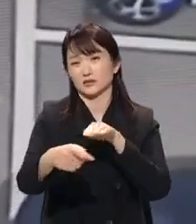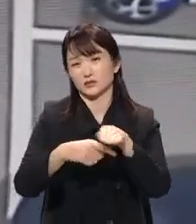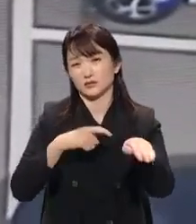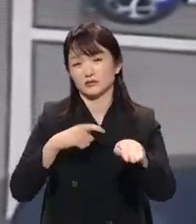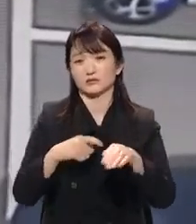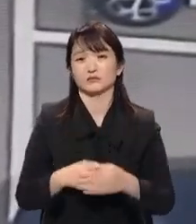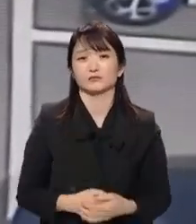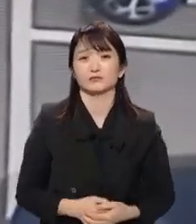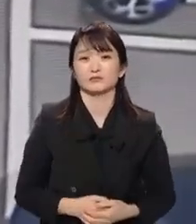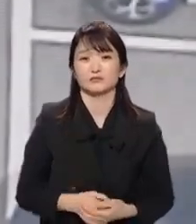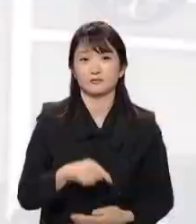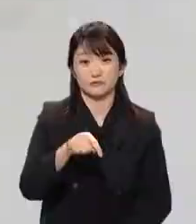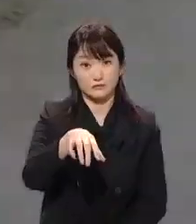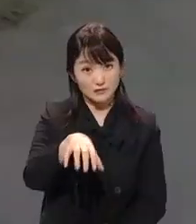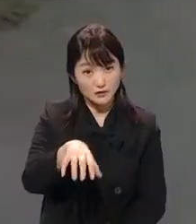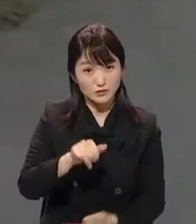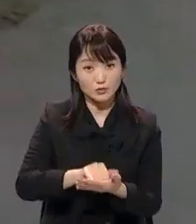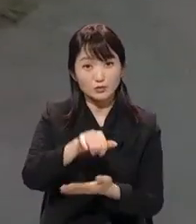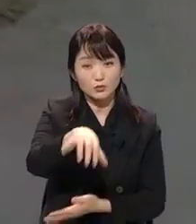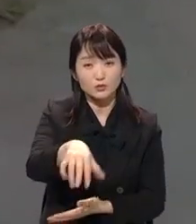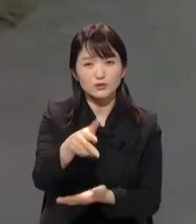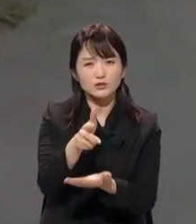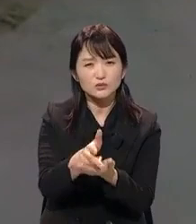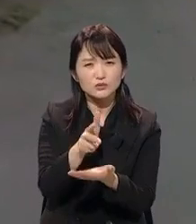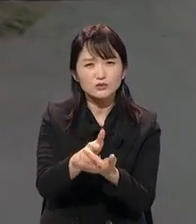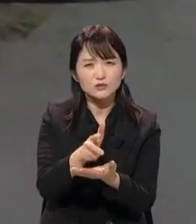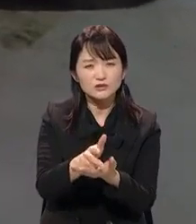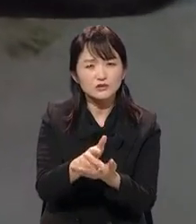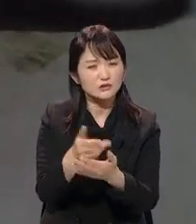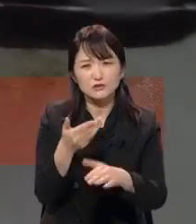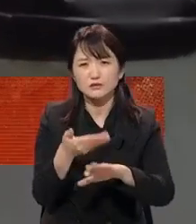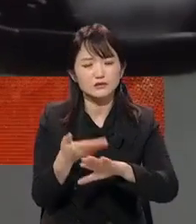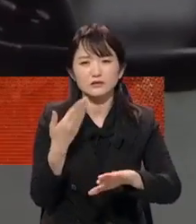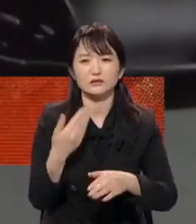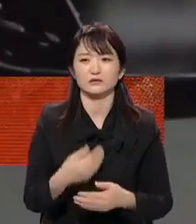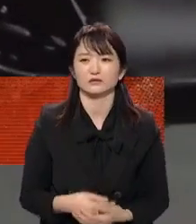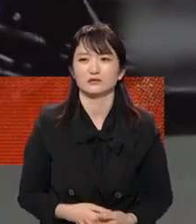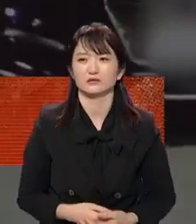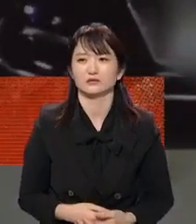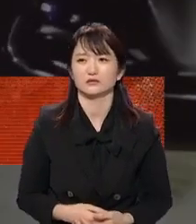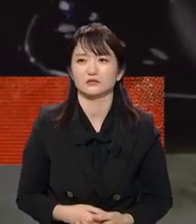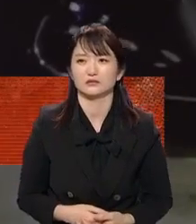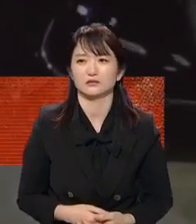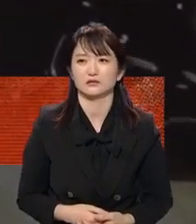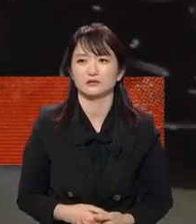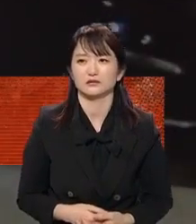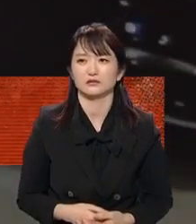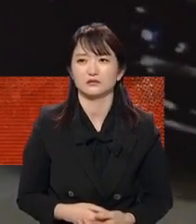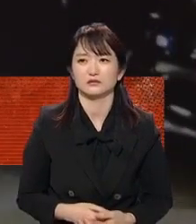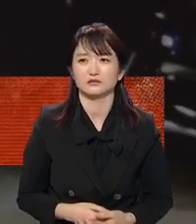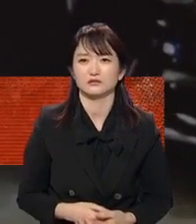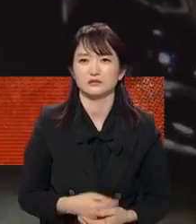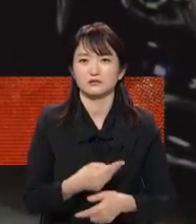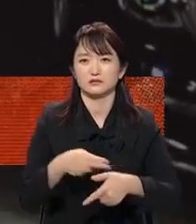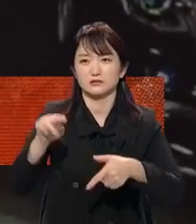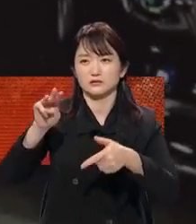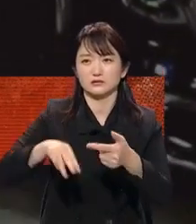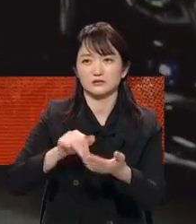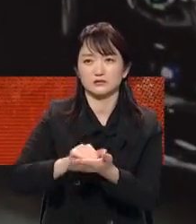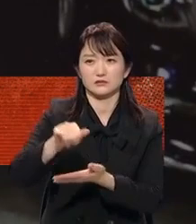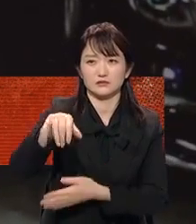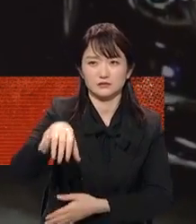그런데 여기가 공항 주차장이라는 점이 좀 색다른 거잖습니까? 자, 좀 더 색다른 거는 인천공항에